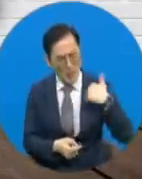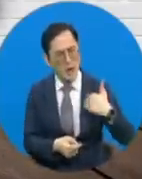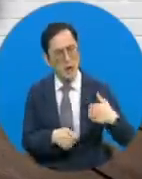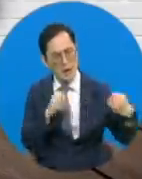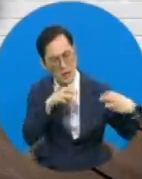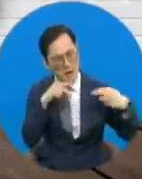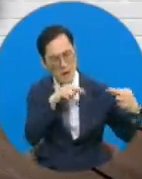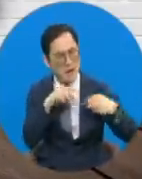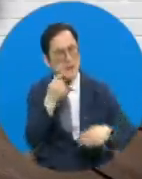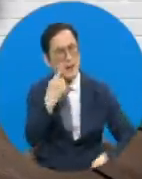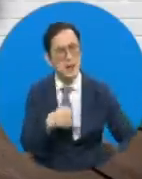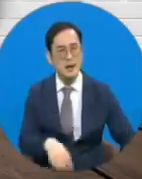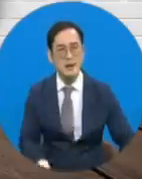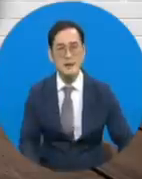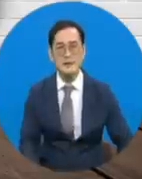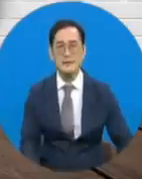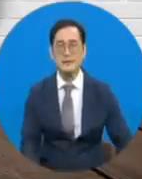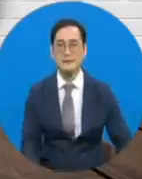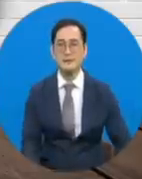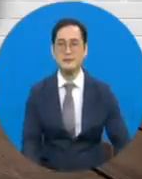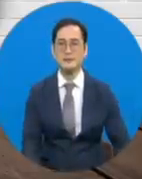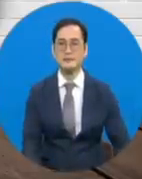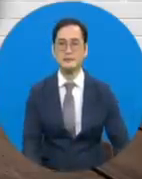어떻게 보셨습니까?